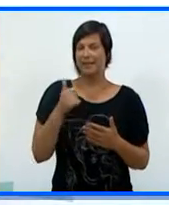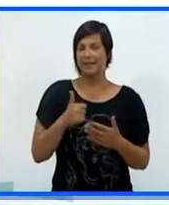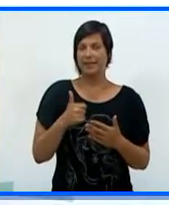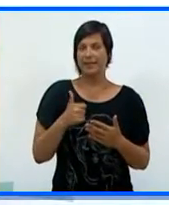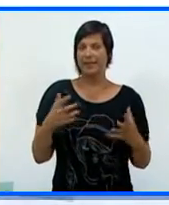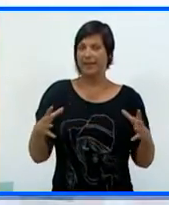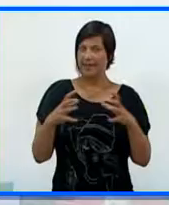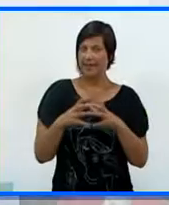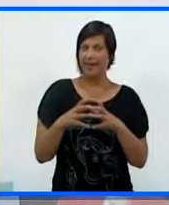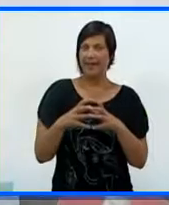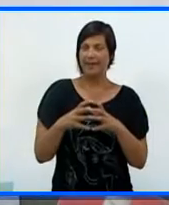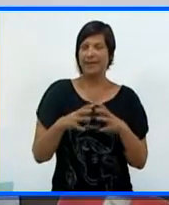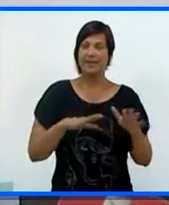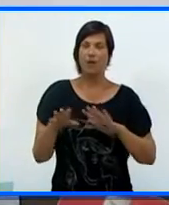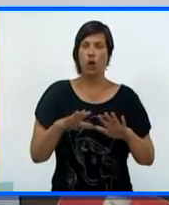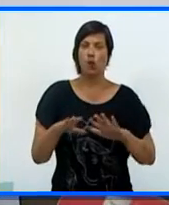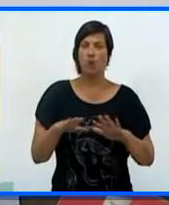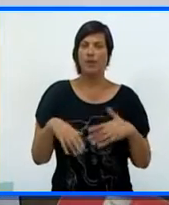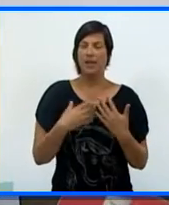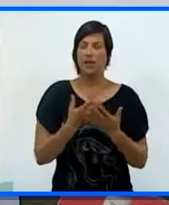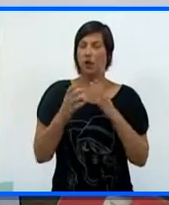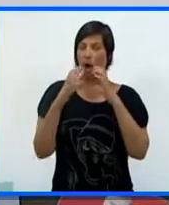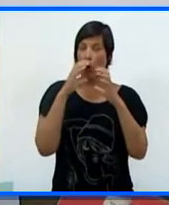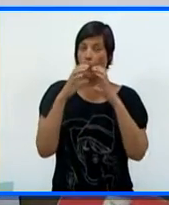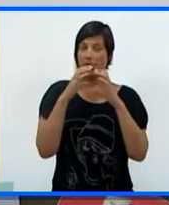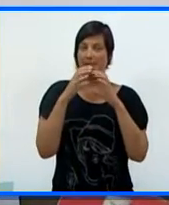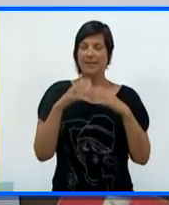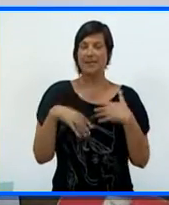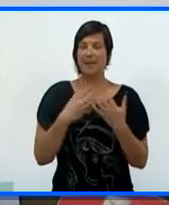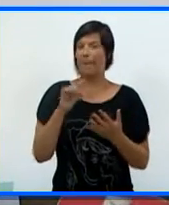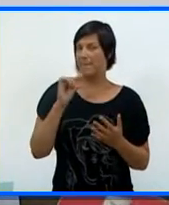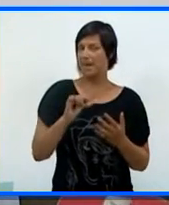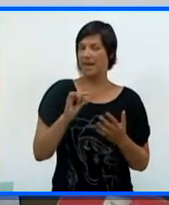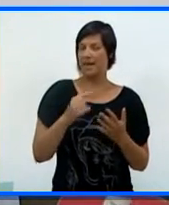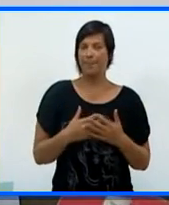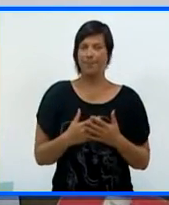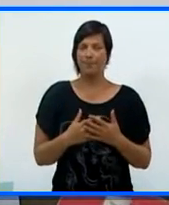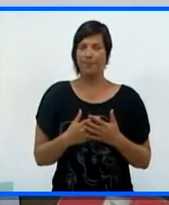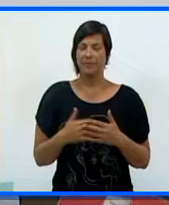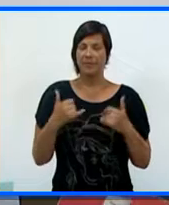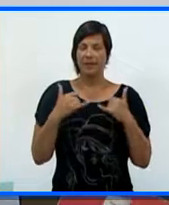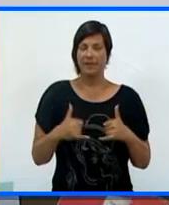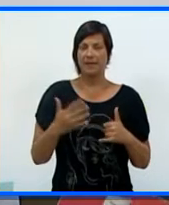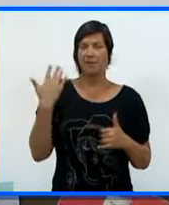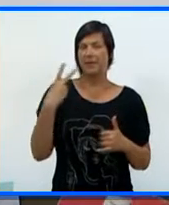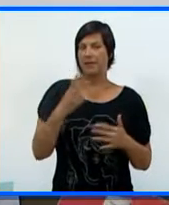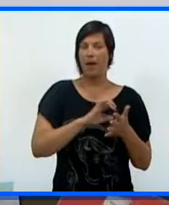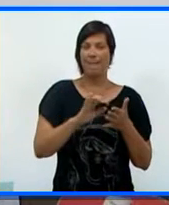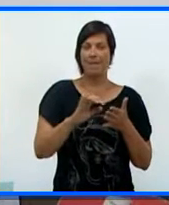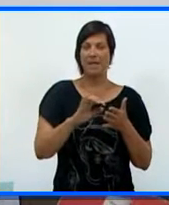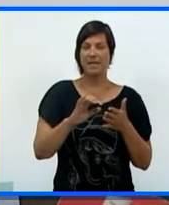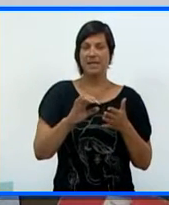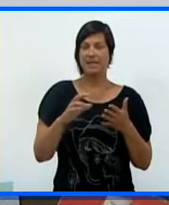jedne zajednice ili skupine ljudi koja s njim komunicira, ajmo reći manjine. Sad prije